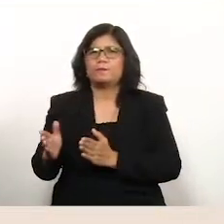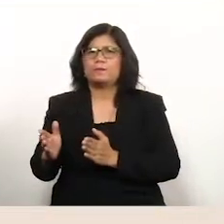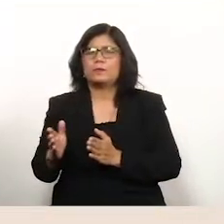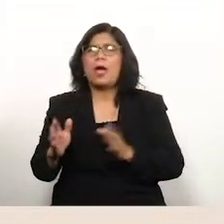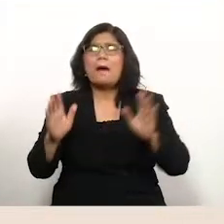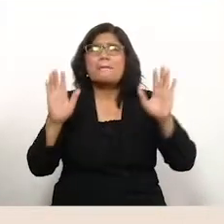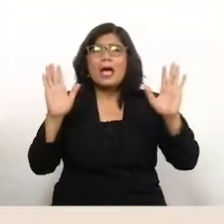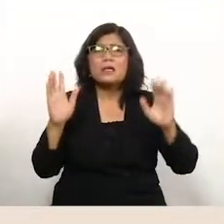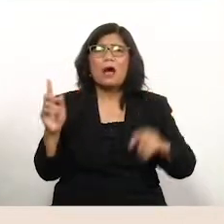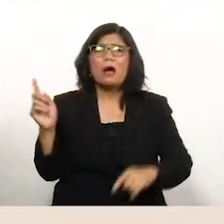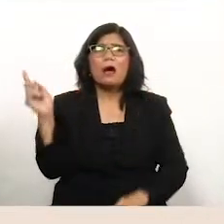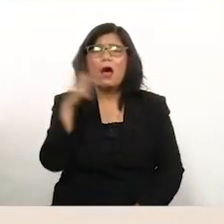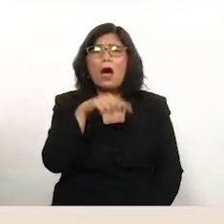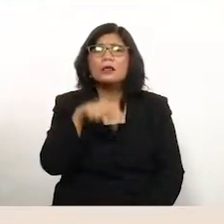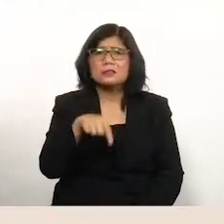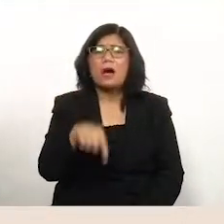ini